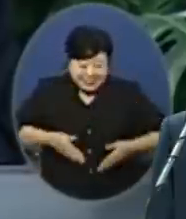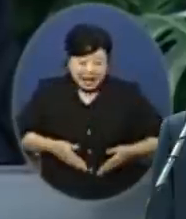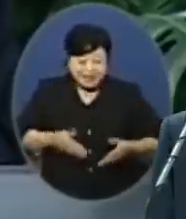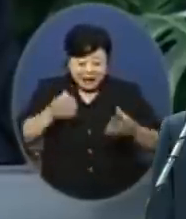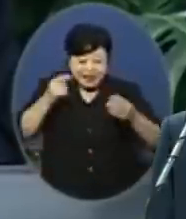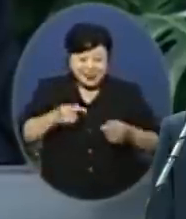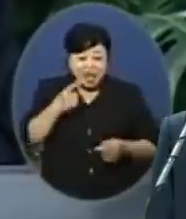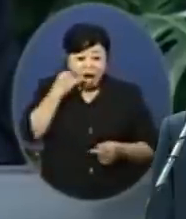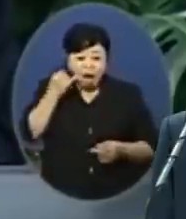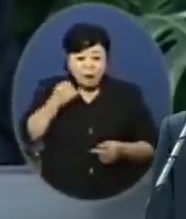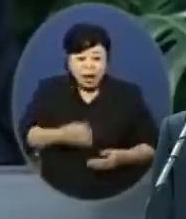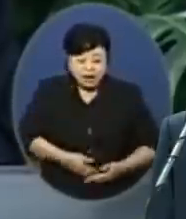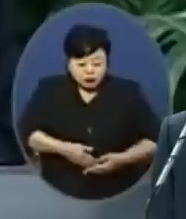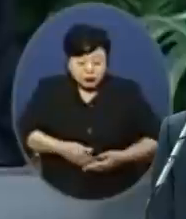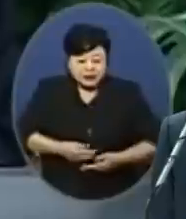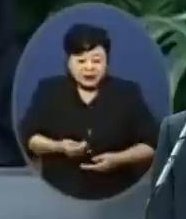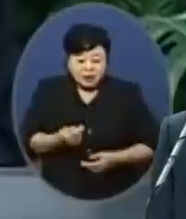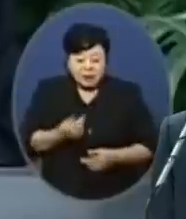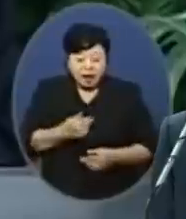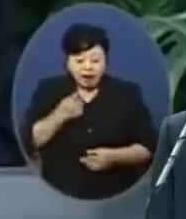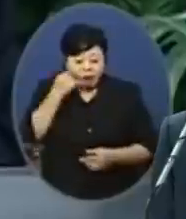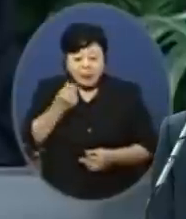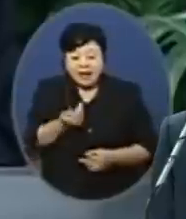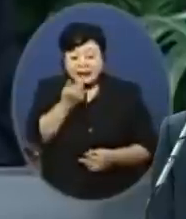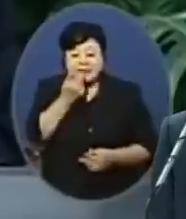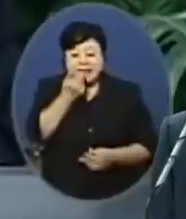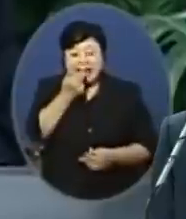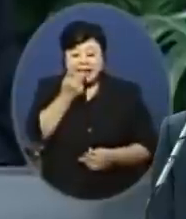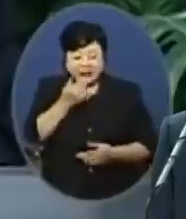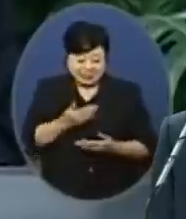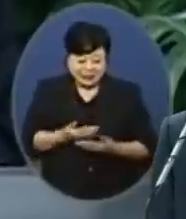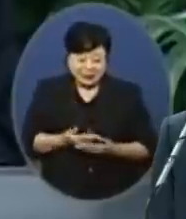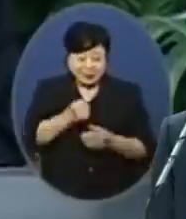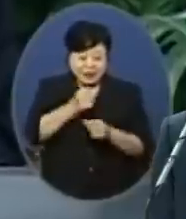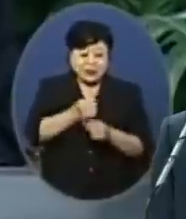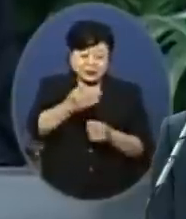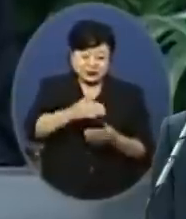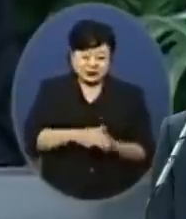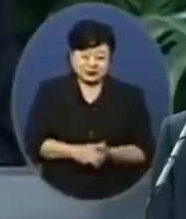애기를 어머니 주머니에 담아서 어머니 냄새를 맡을 수 있도록 그렇게